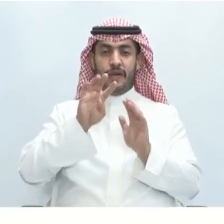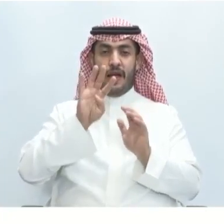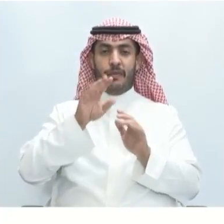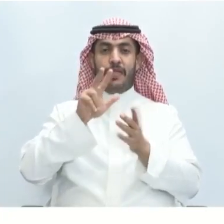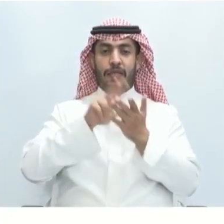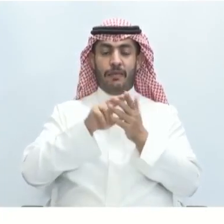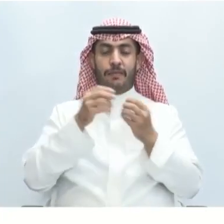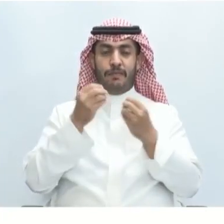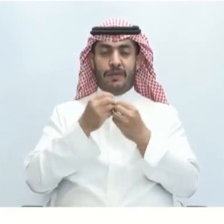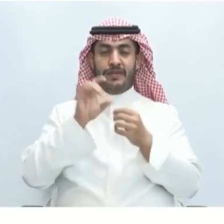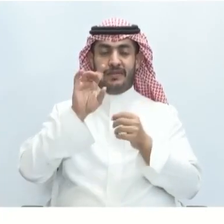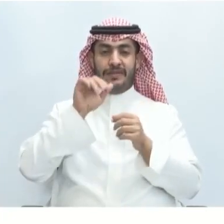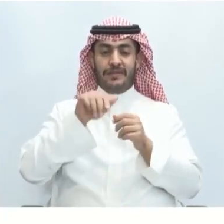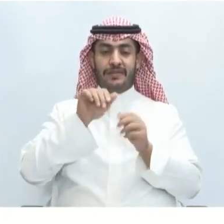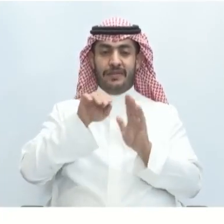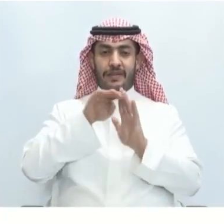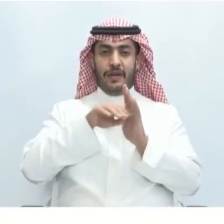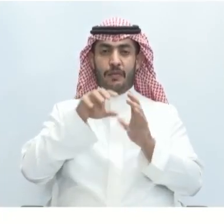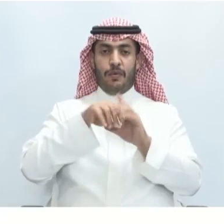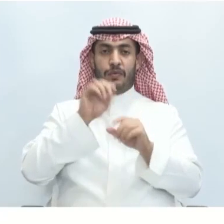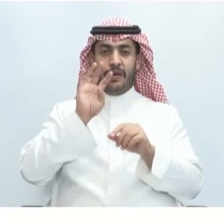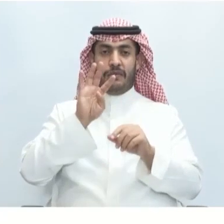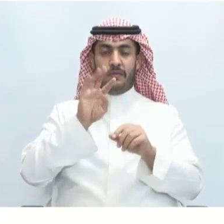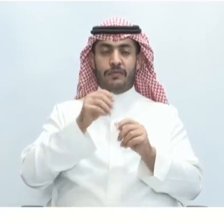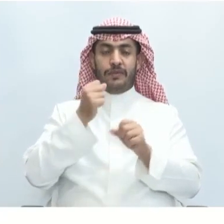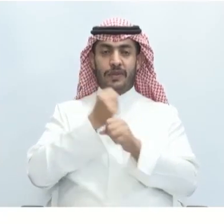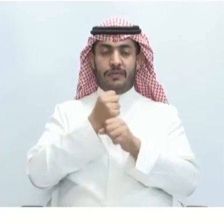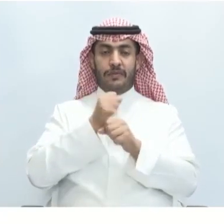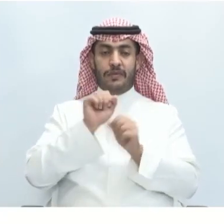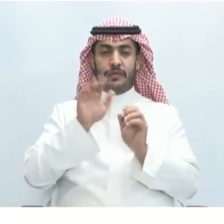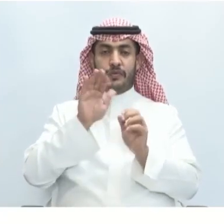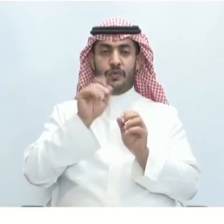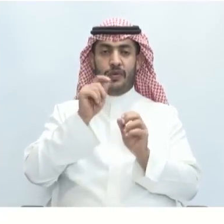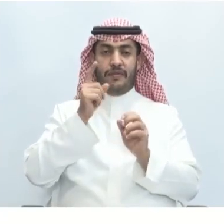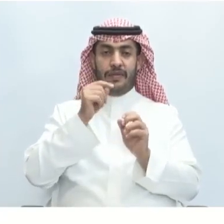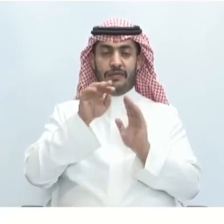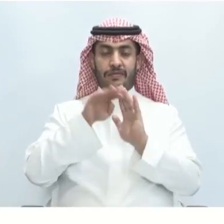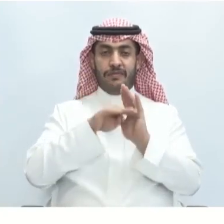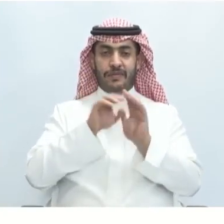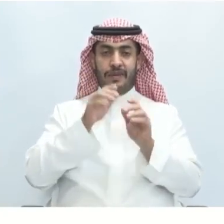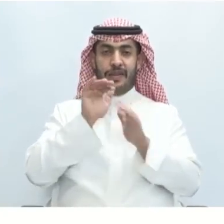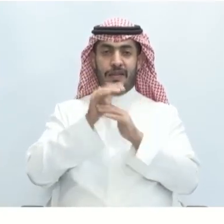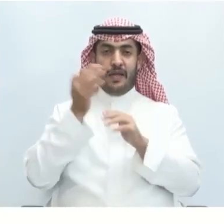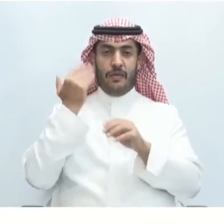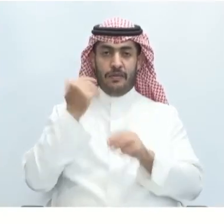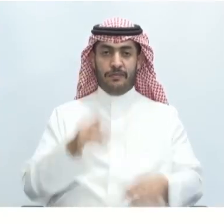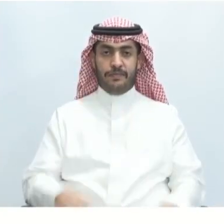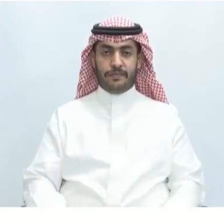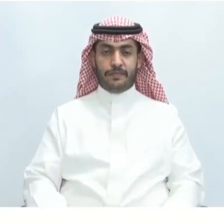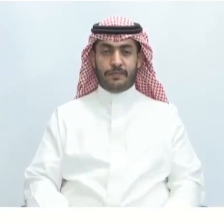سنطبقها كذلك على المشروع الرابع وسنستخدم اداه سولفر كما ذكرنا في الدرس السابق